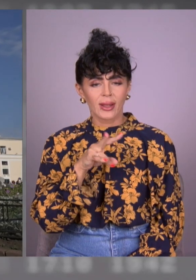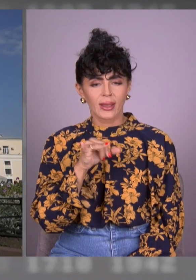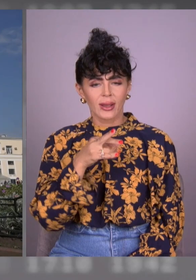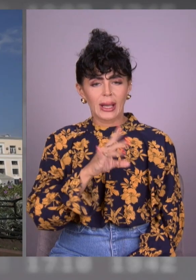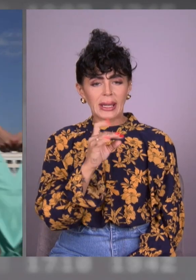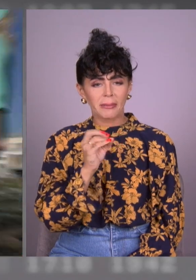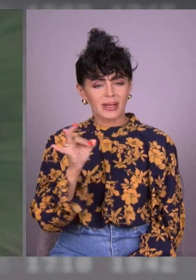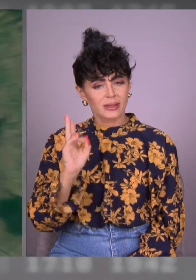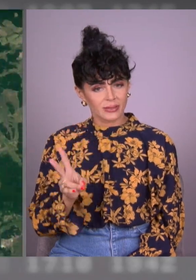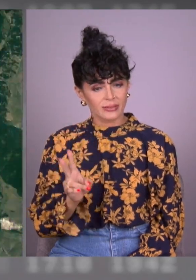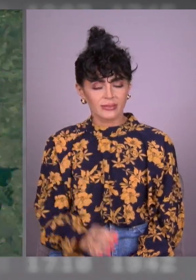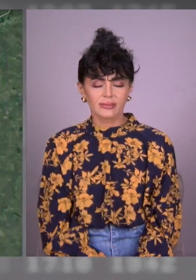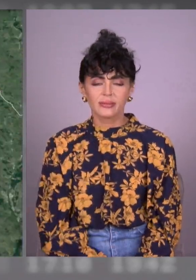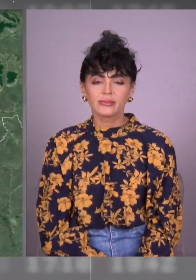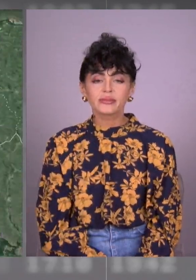зустрічатися.